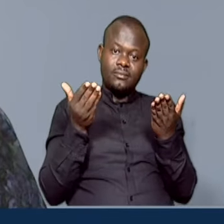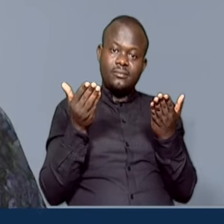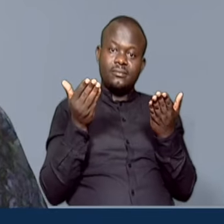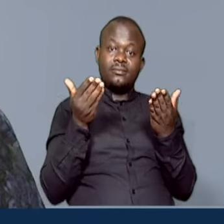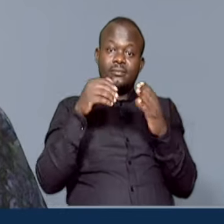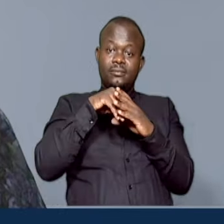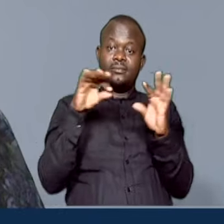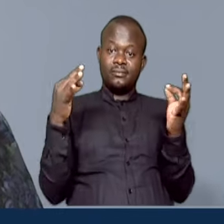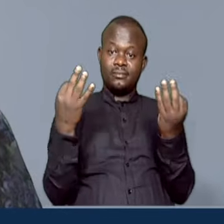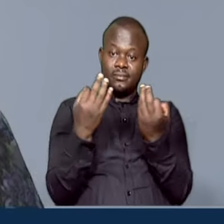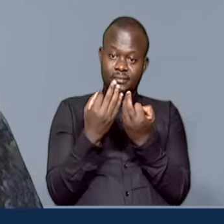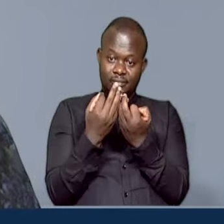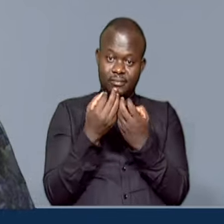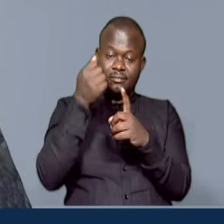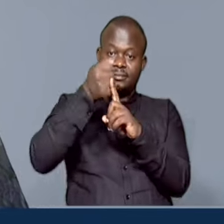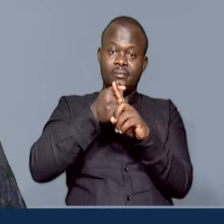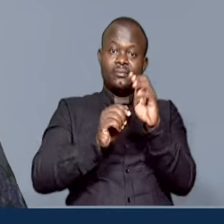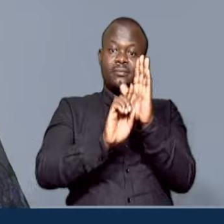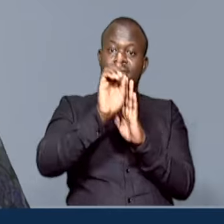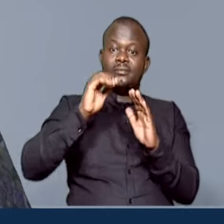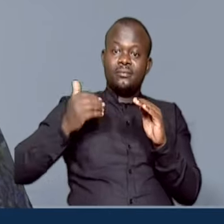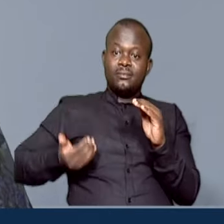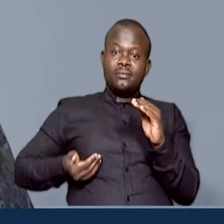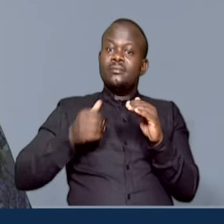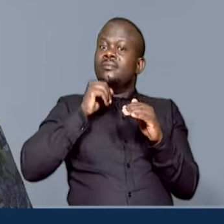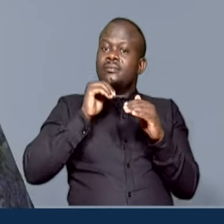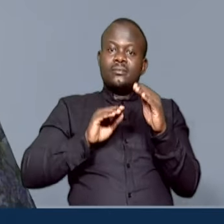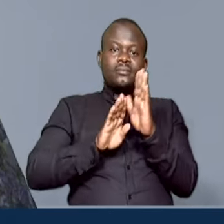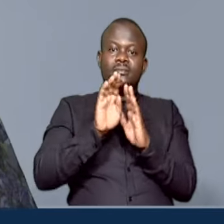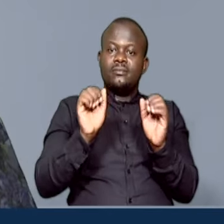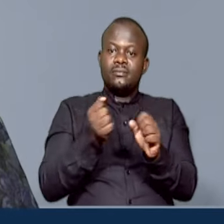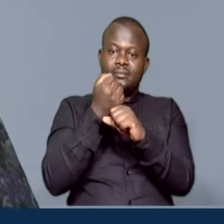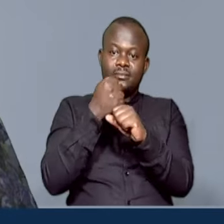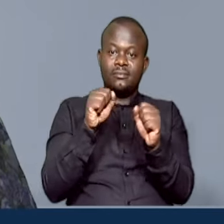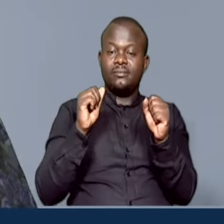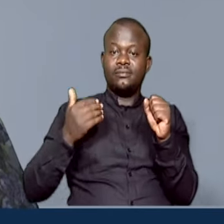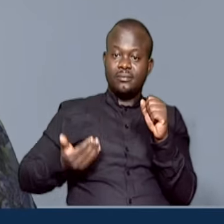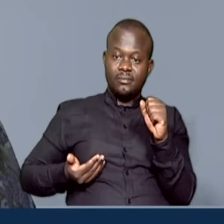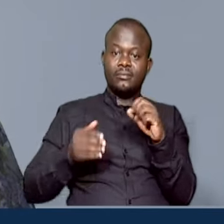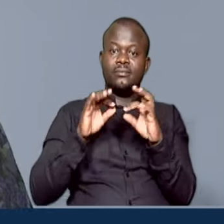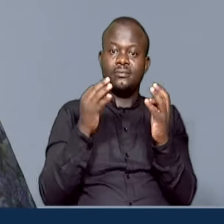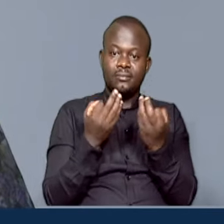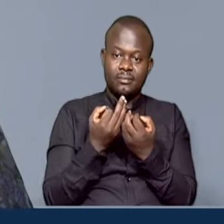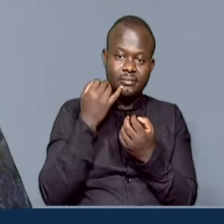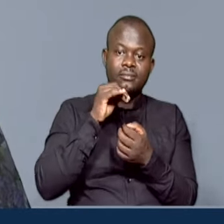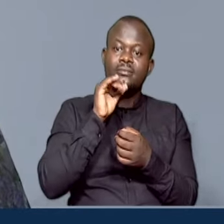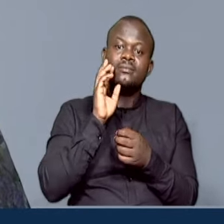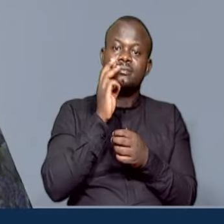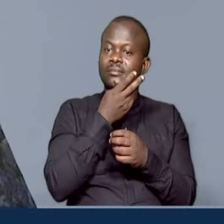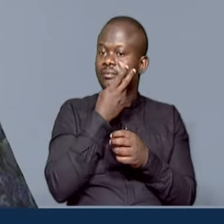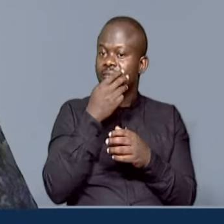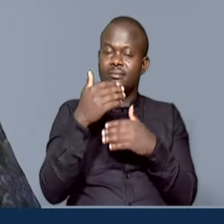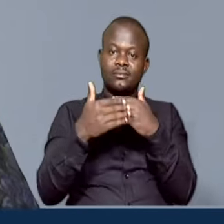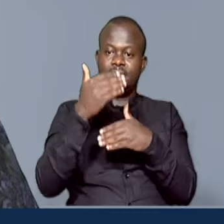turi mu miryango iharanira iterambere ry'umugore nta terambere ryaboneka ku mugore ku muryango nta mazi ari